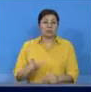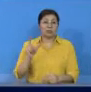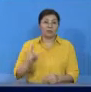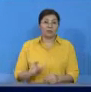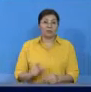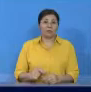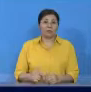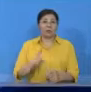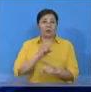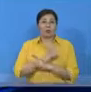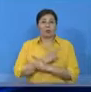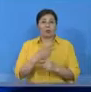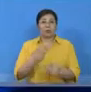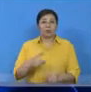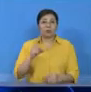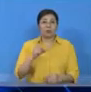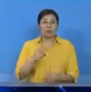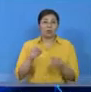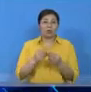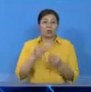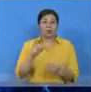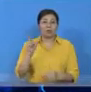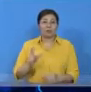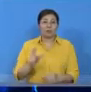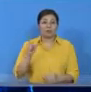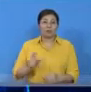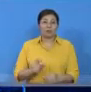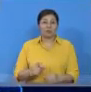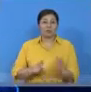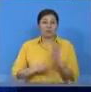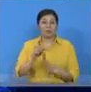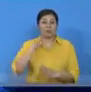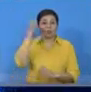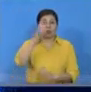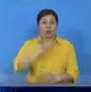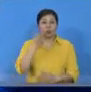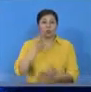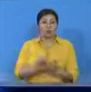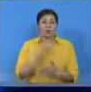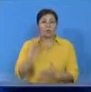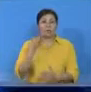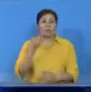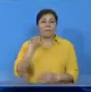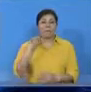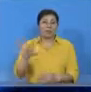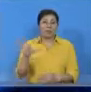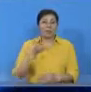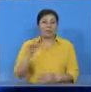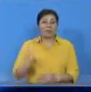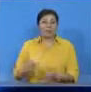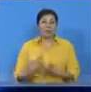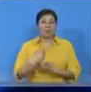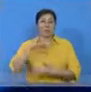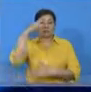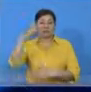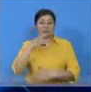3353 и умерли 111 человек с начала года. К слову, с 5 мая все лица, прибывшие в Казахстан,